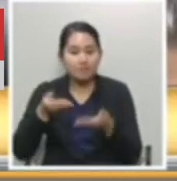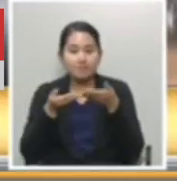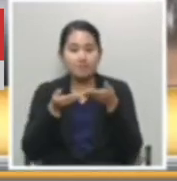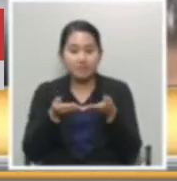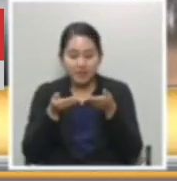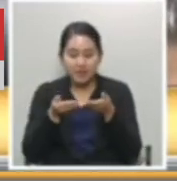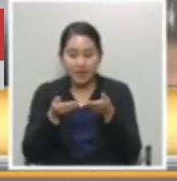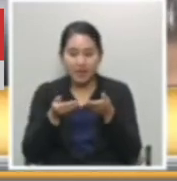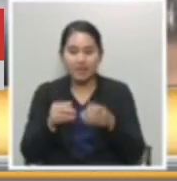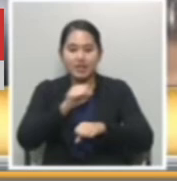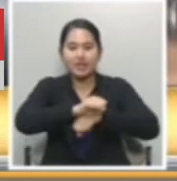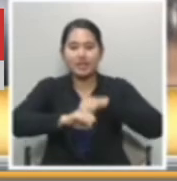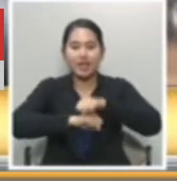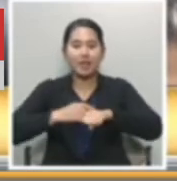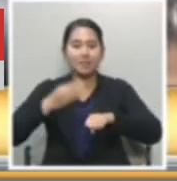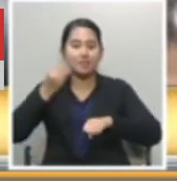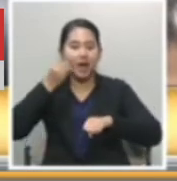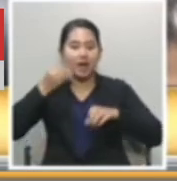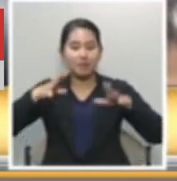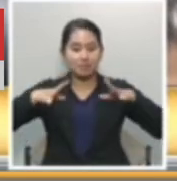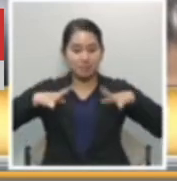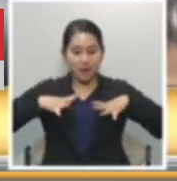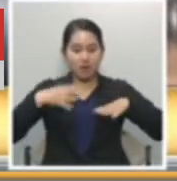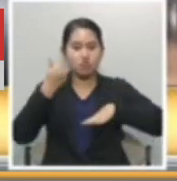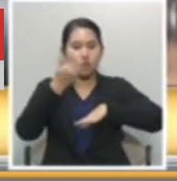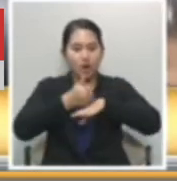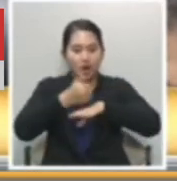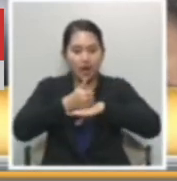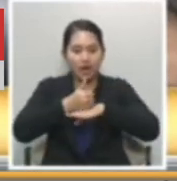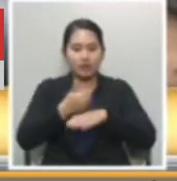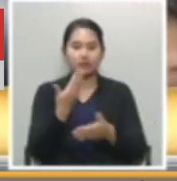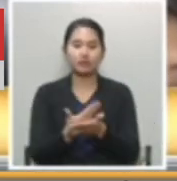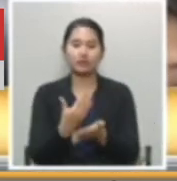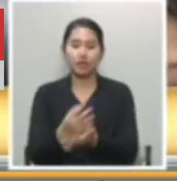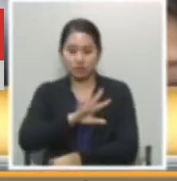พักรับรองของผู้บัญชาการทหารเรืองบประมาณก็เป็นไปอย่างที่พี่น้อง